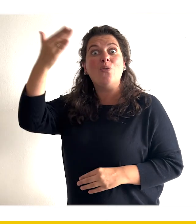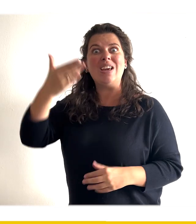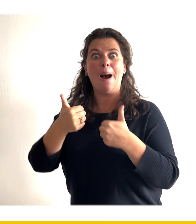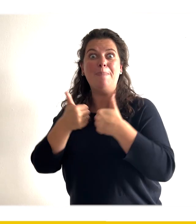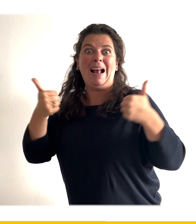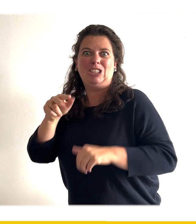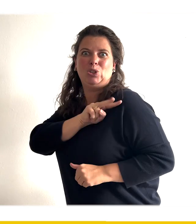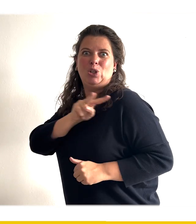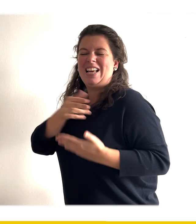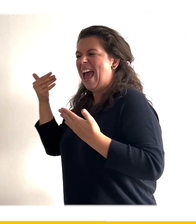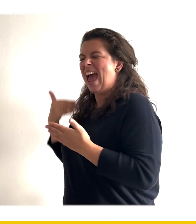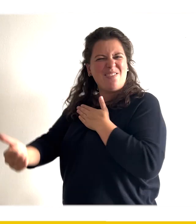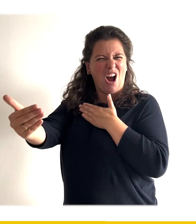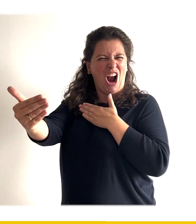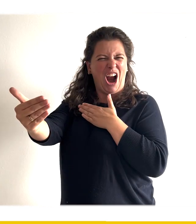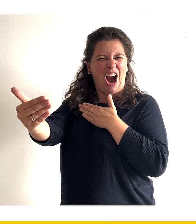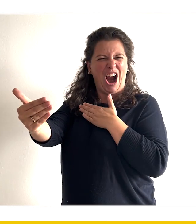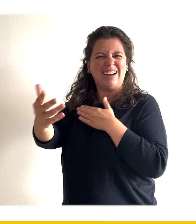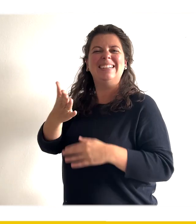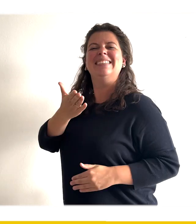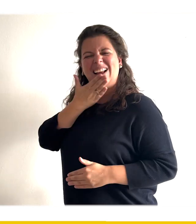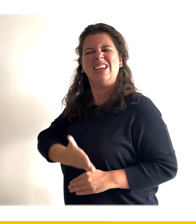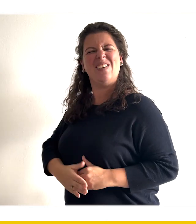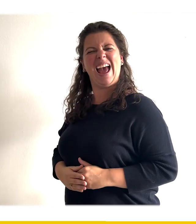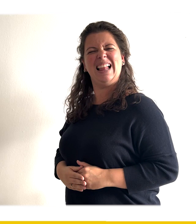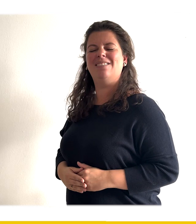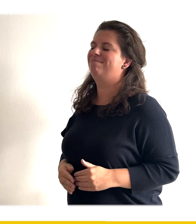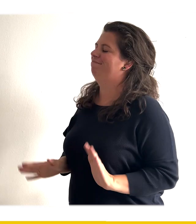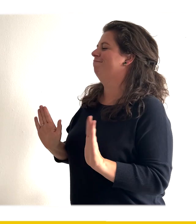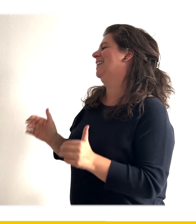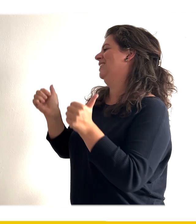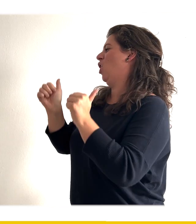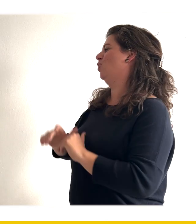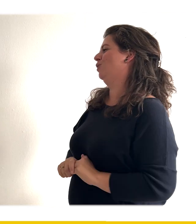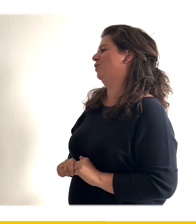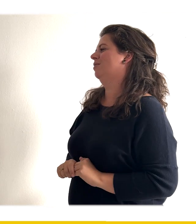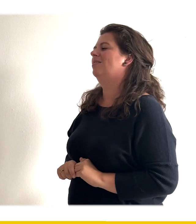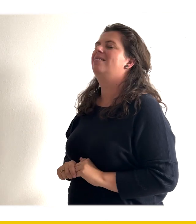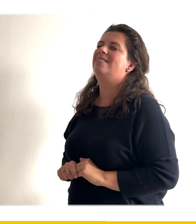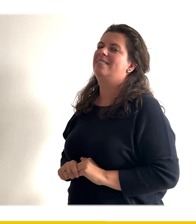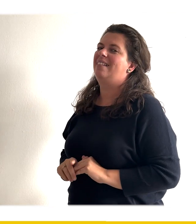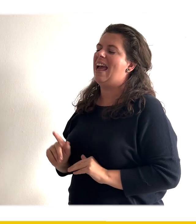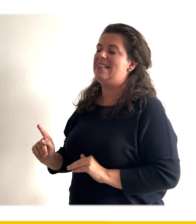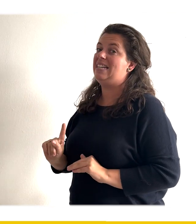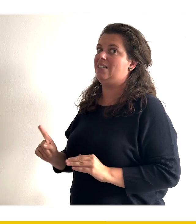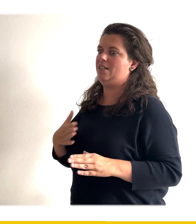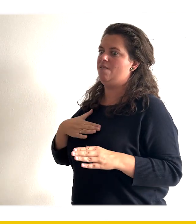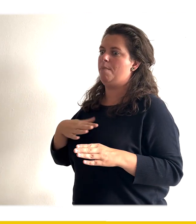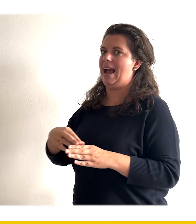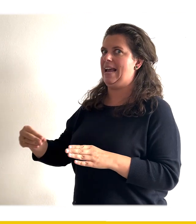zus ever! Dank je wel! Het is al goed, Olly. Oh, lekker. En niet meer die van mij eten, hè? Nee.